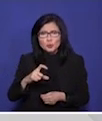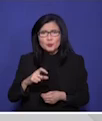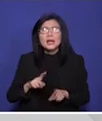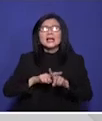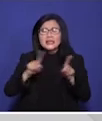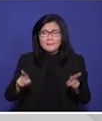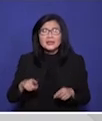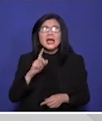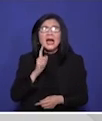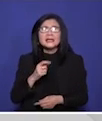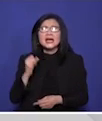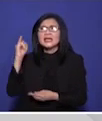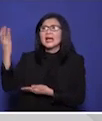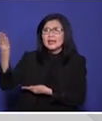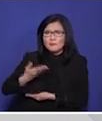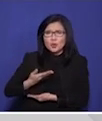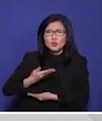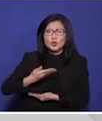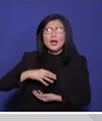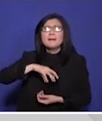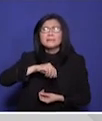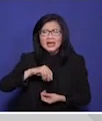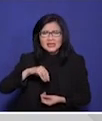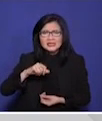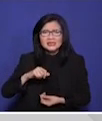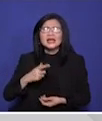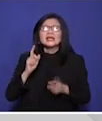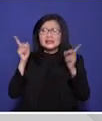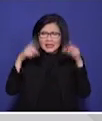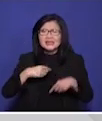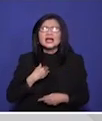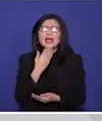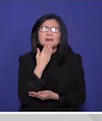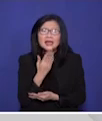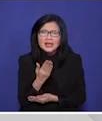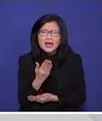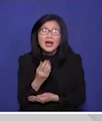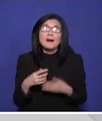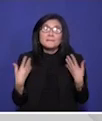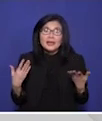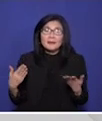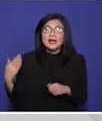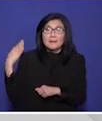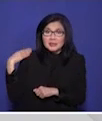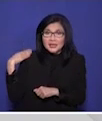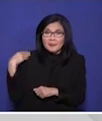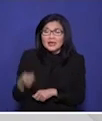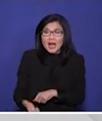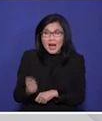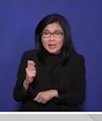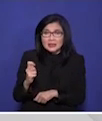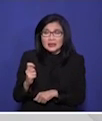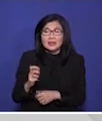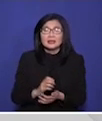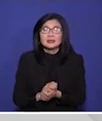jadi ini yang membingungkan kami jadi kami bertanya kepada bapak bagaimana pejabat yang bapak angkat termasuk